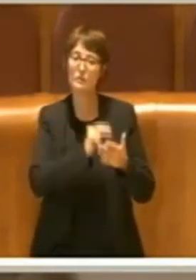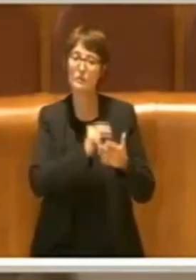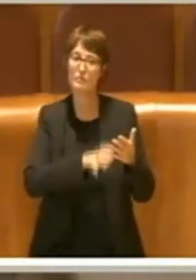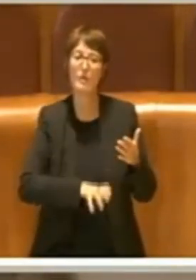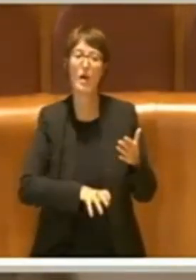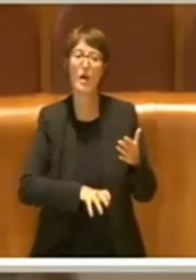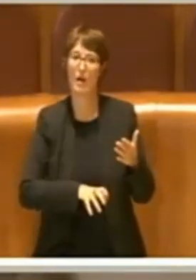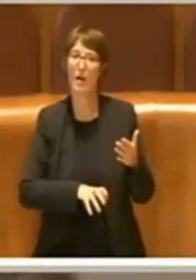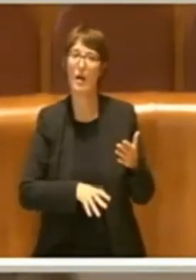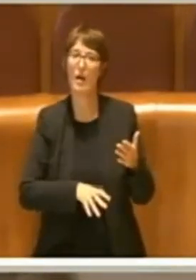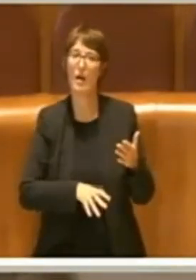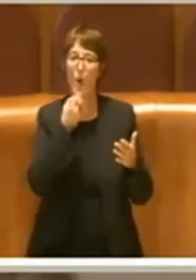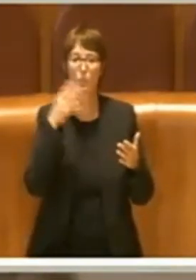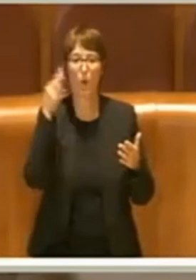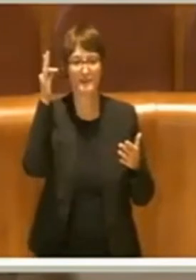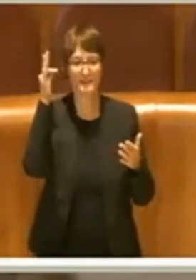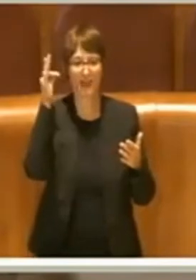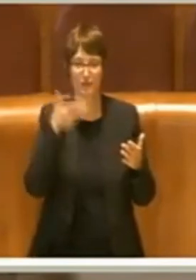e che soprattutto